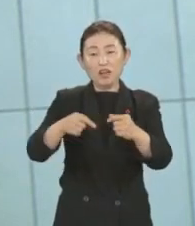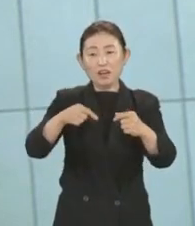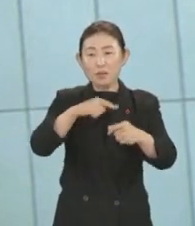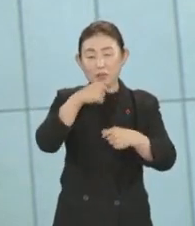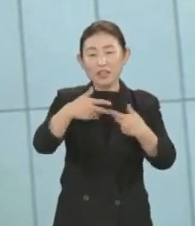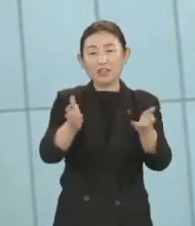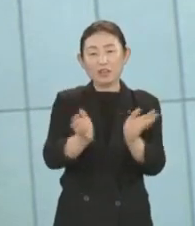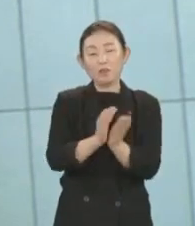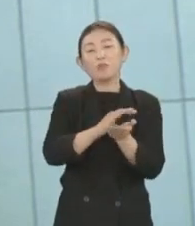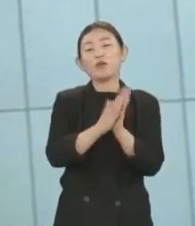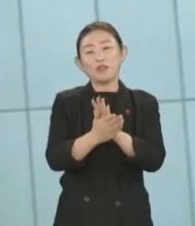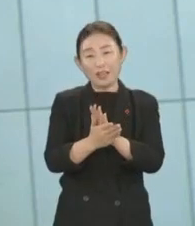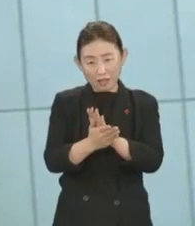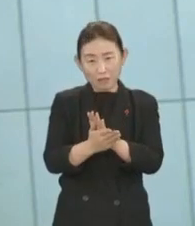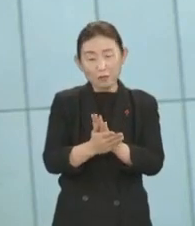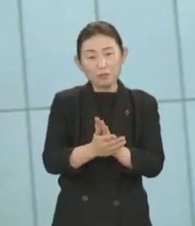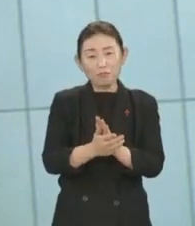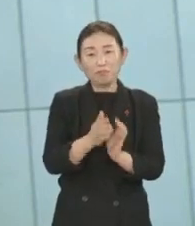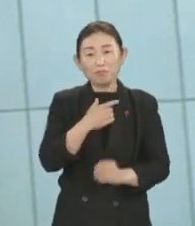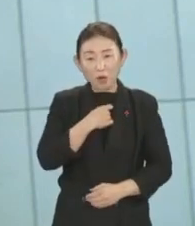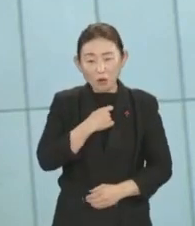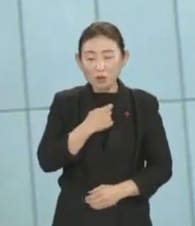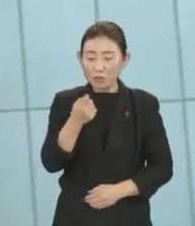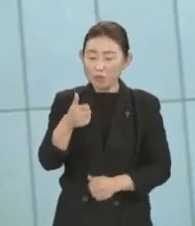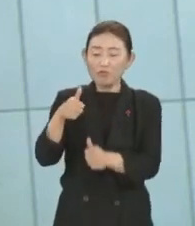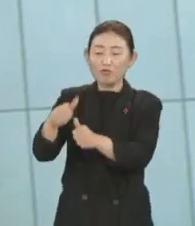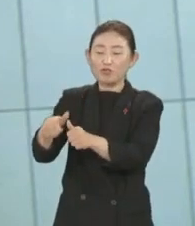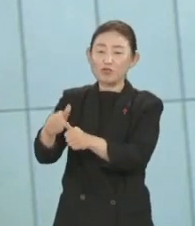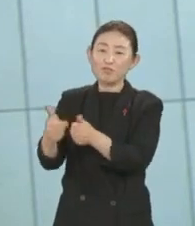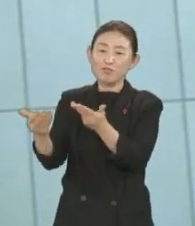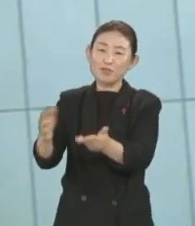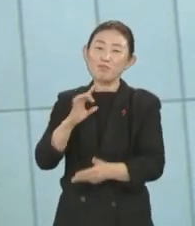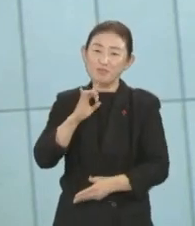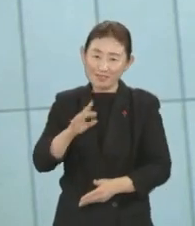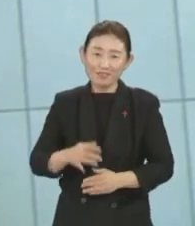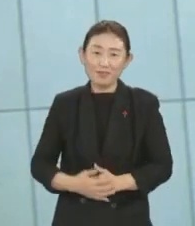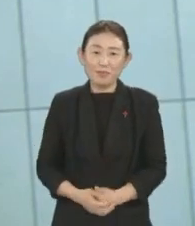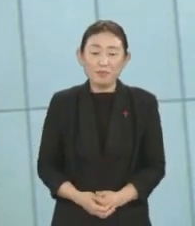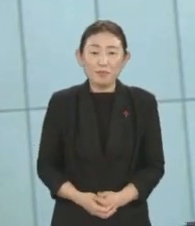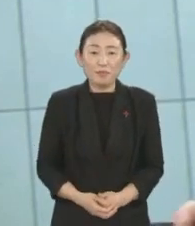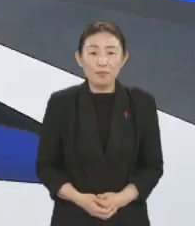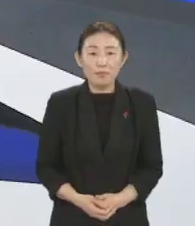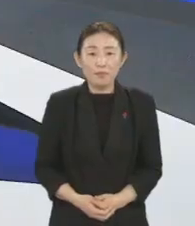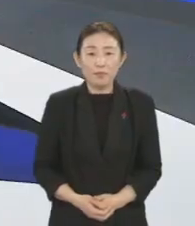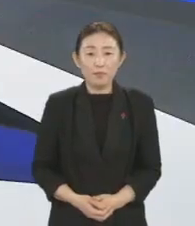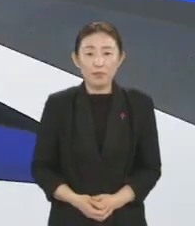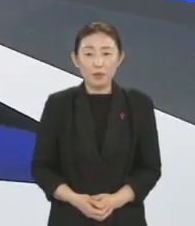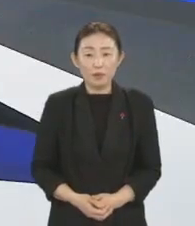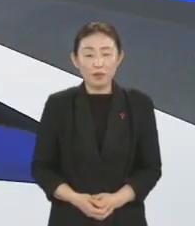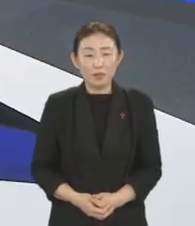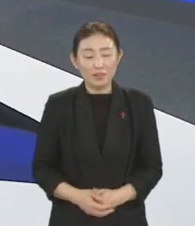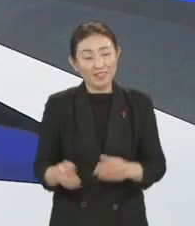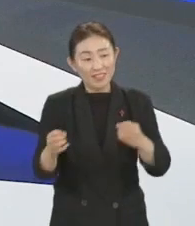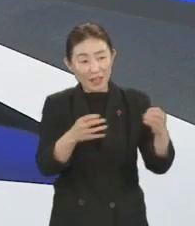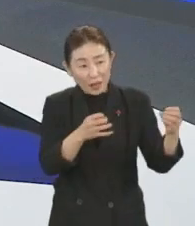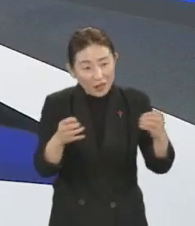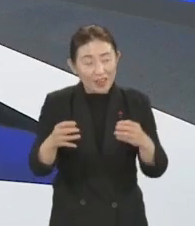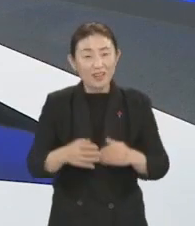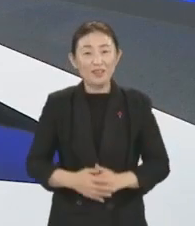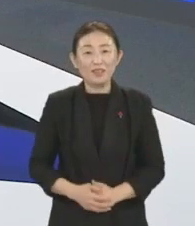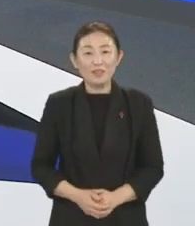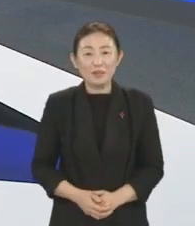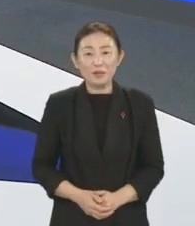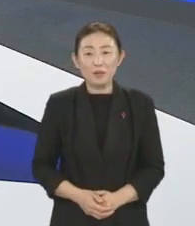좋겠다 하는 그런 의미에서 충원 아닌 충원을 했다 이렇게 이해를 해주시면 뭐 되겠습니다. 네, 오늘 지사님과께 이렇게 이야기를